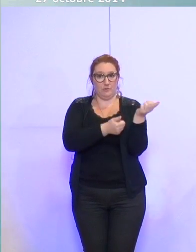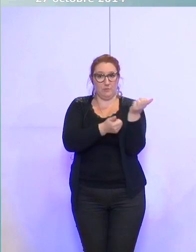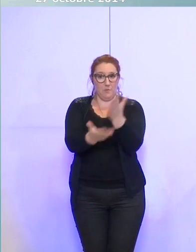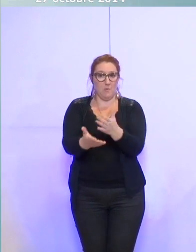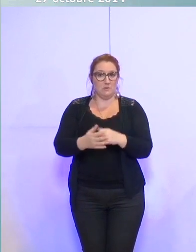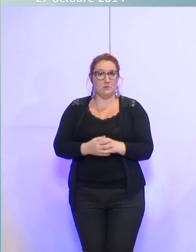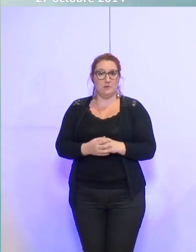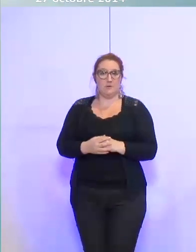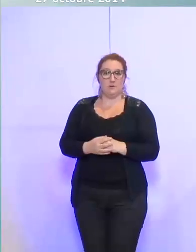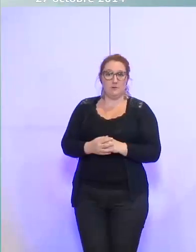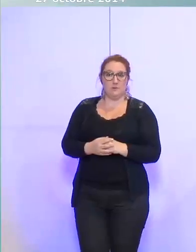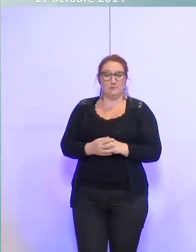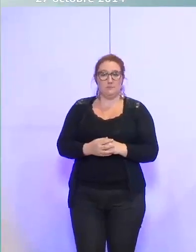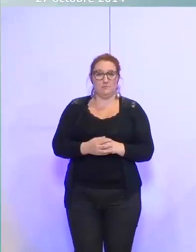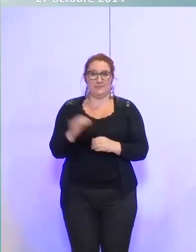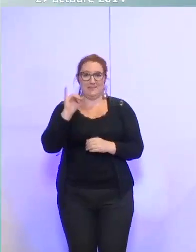prend pas part au vote ?